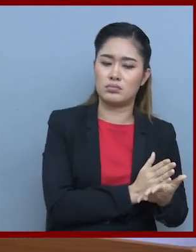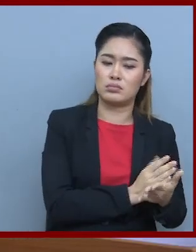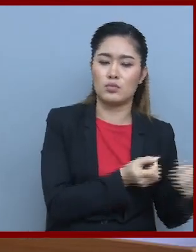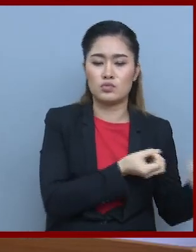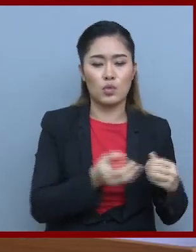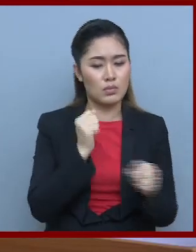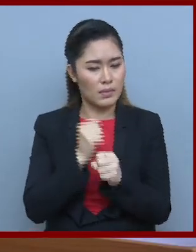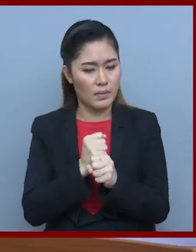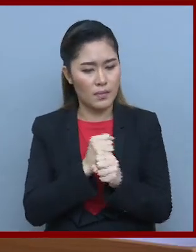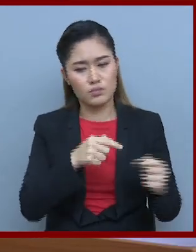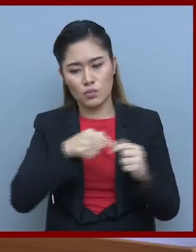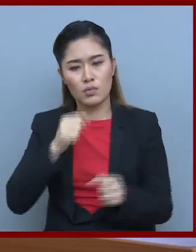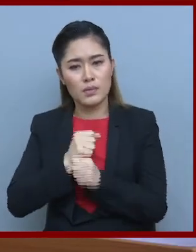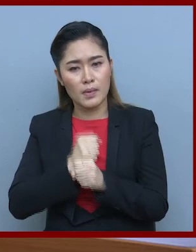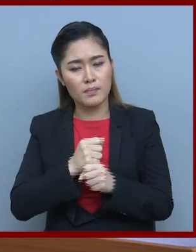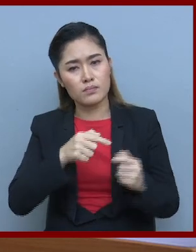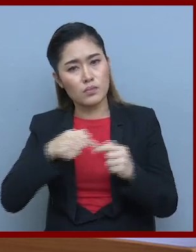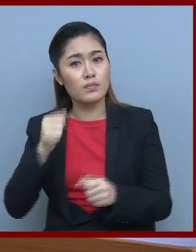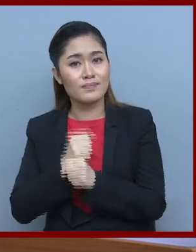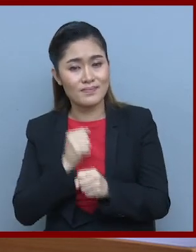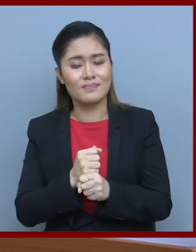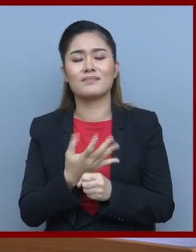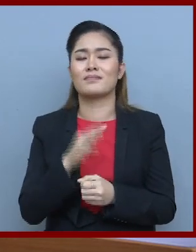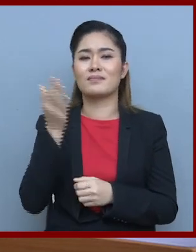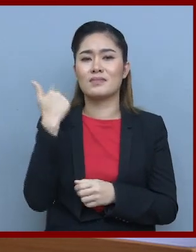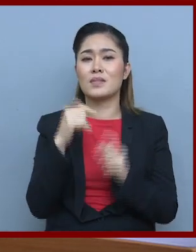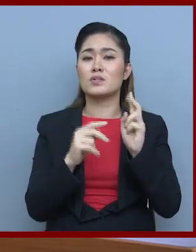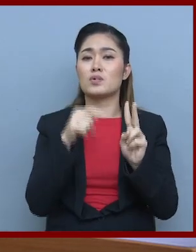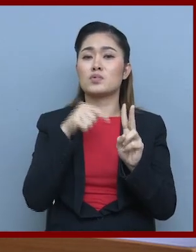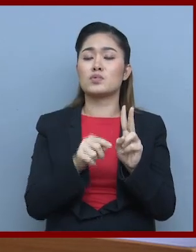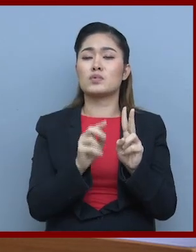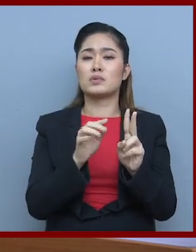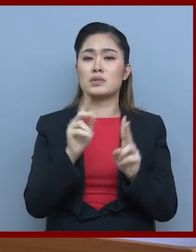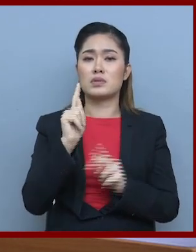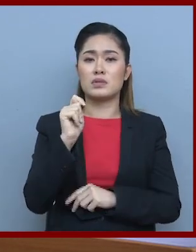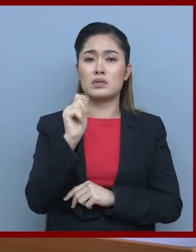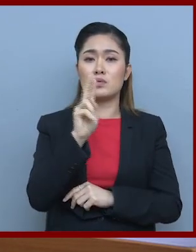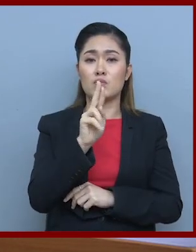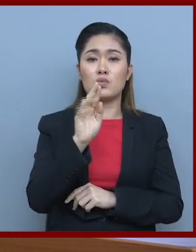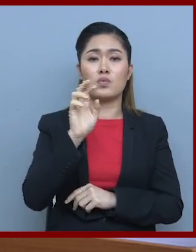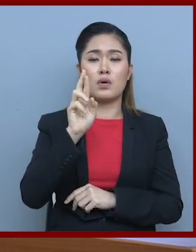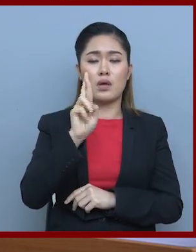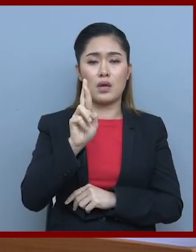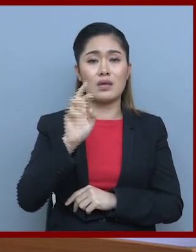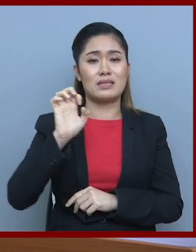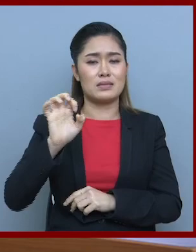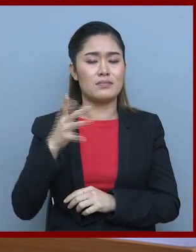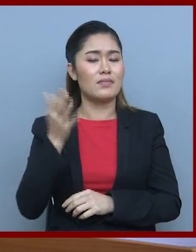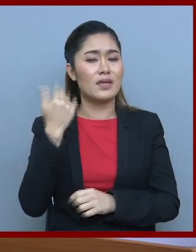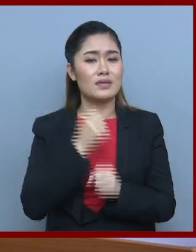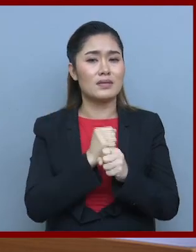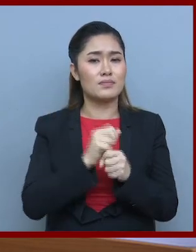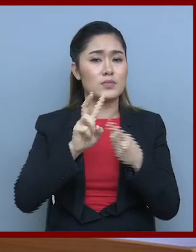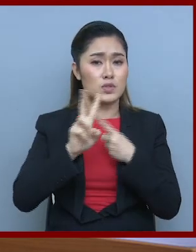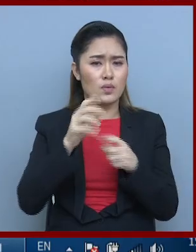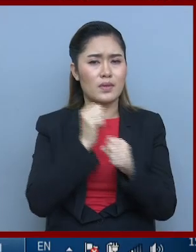นะในเมื่อบอกว่าไทม์เมอร์2 .true เราก็ไปที่ไทม์เมอร์2ว่าไปให้ไทม์เมอร์2